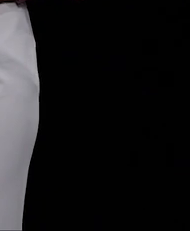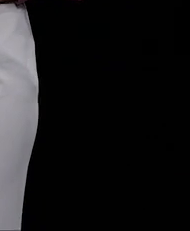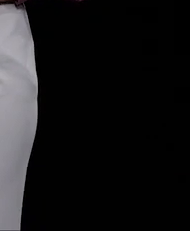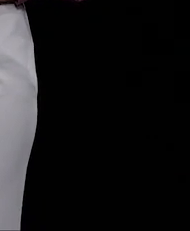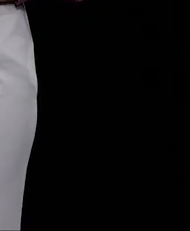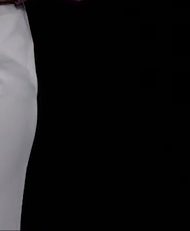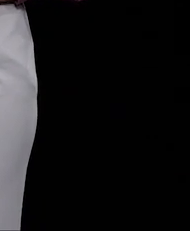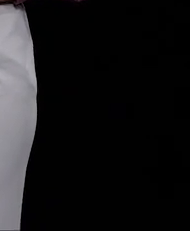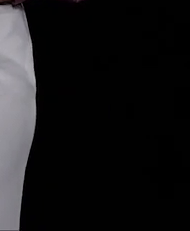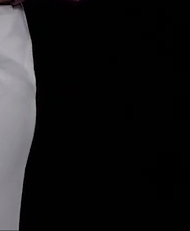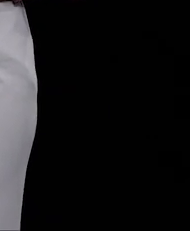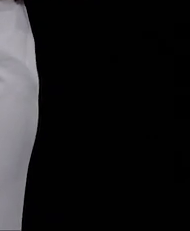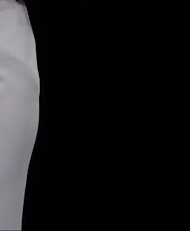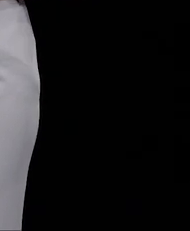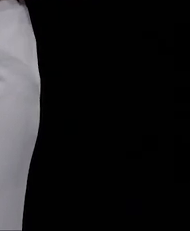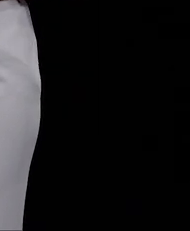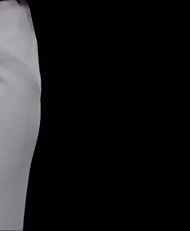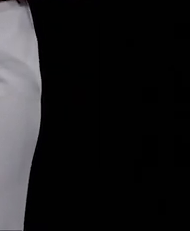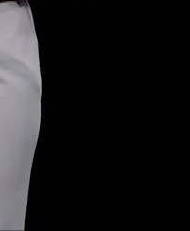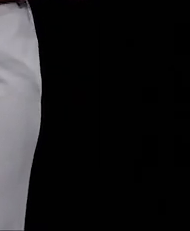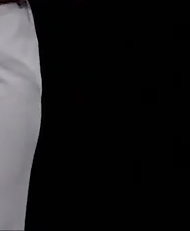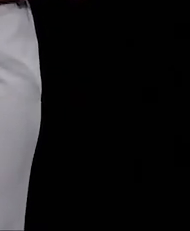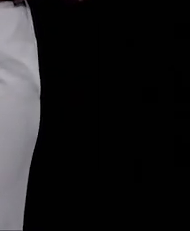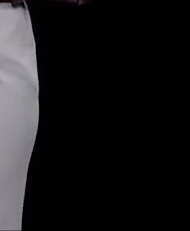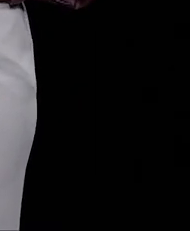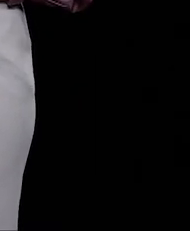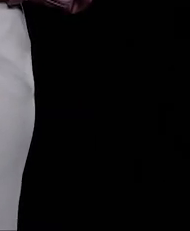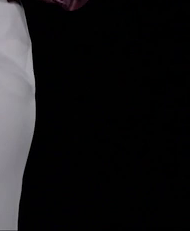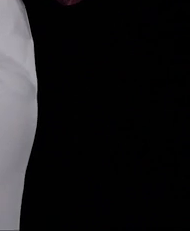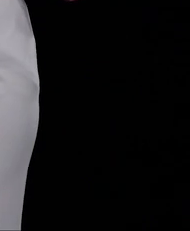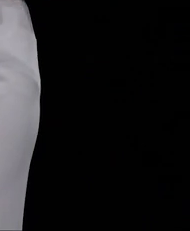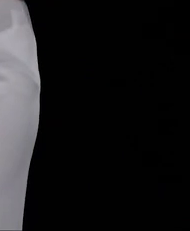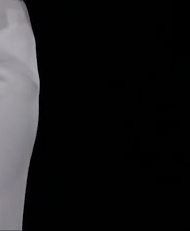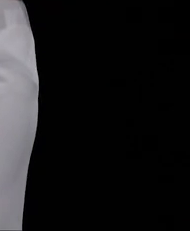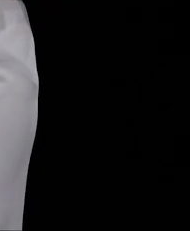언제 어디서나 내 손안의 뉴스. 광주 MBC 뉴스 유튜브 구독으로 함께하세요.